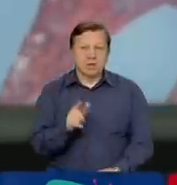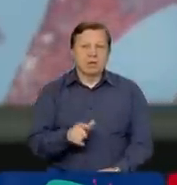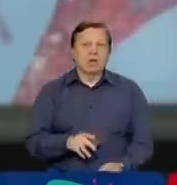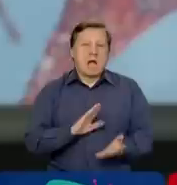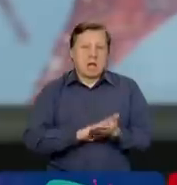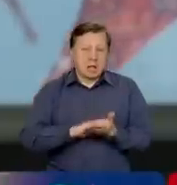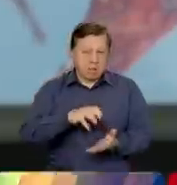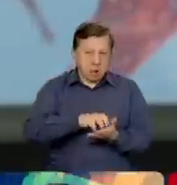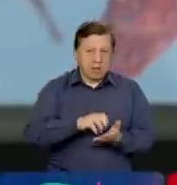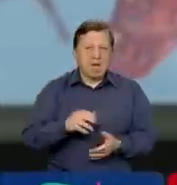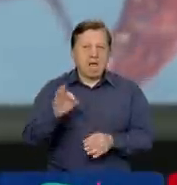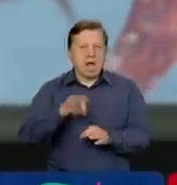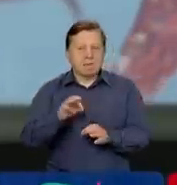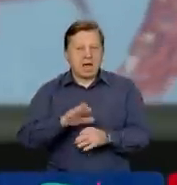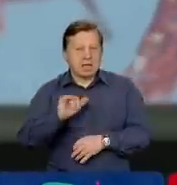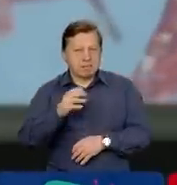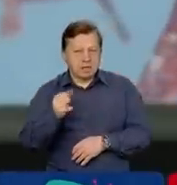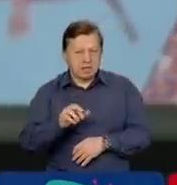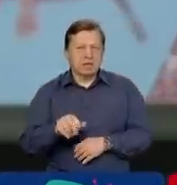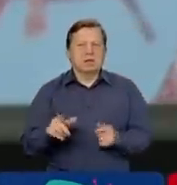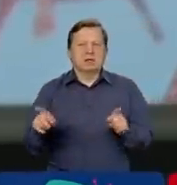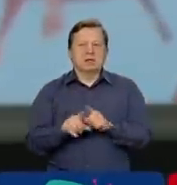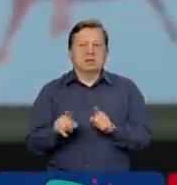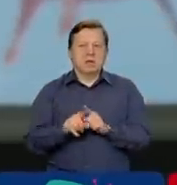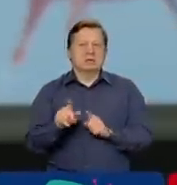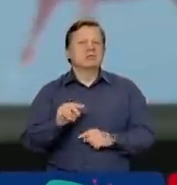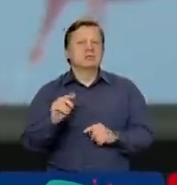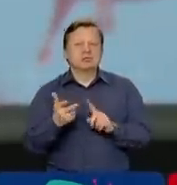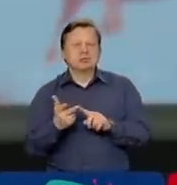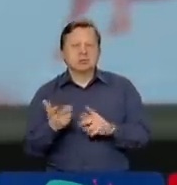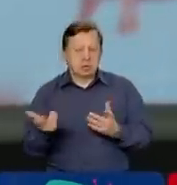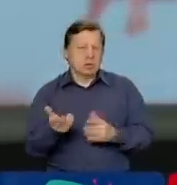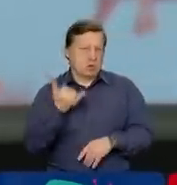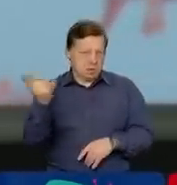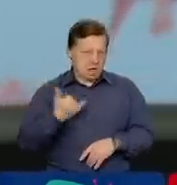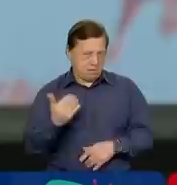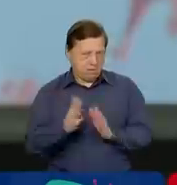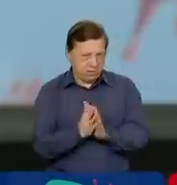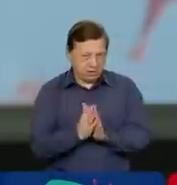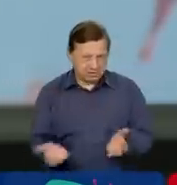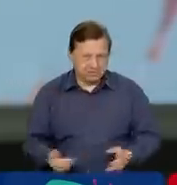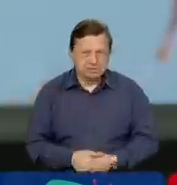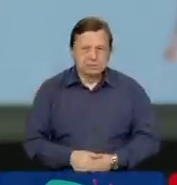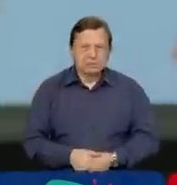pierwsza, herbata z imbirem to druga, a trzecia to możliwość wykonania połączenia 22 50 70 410. Ta seria pytań